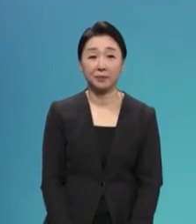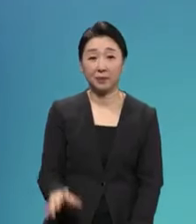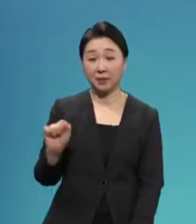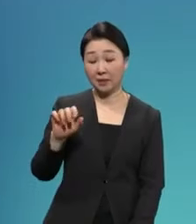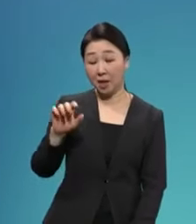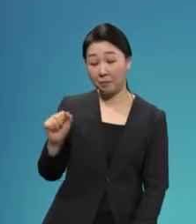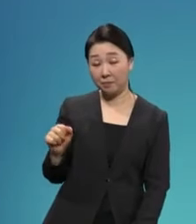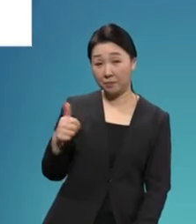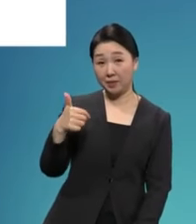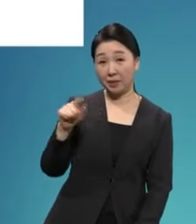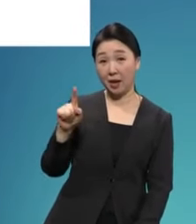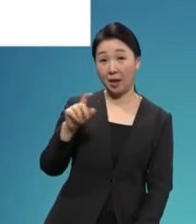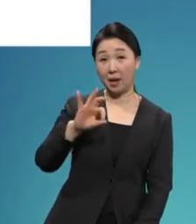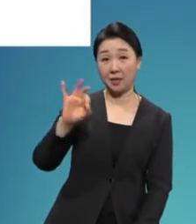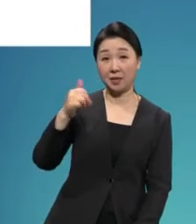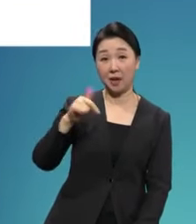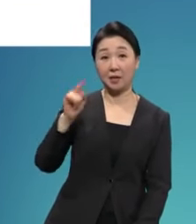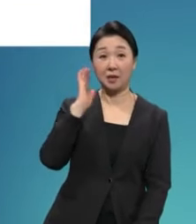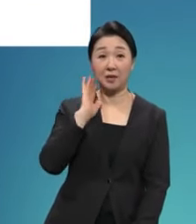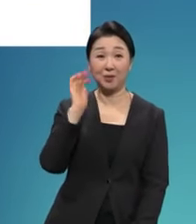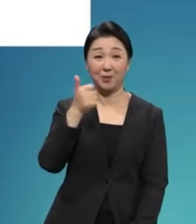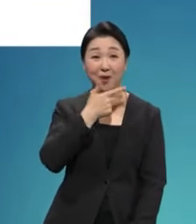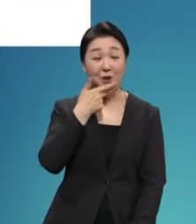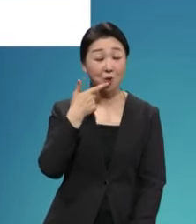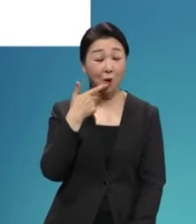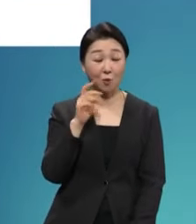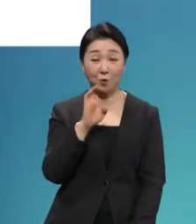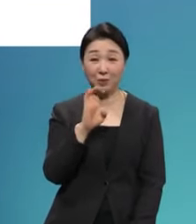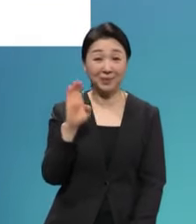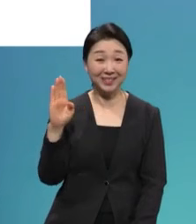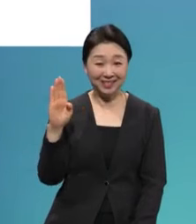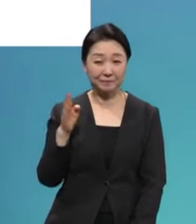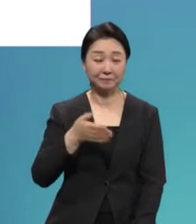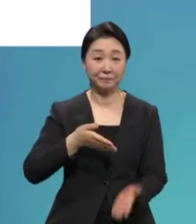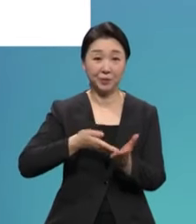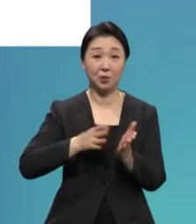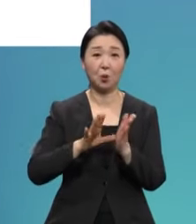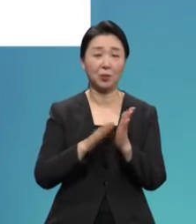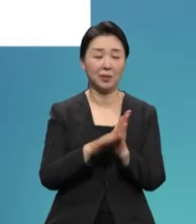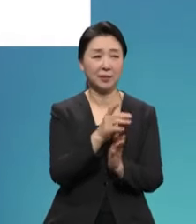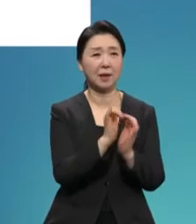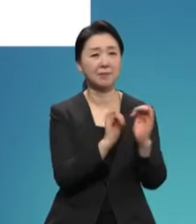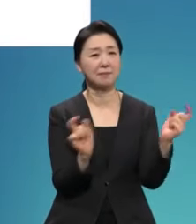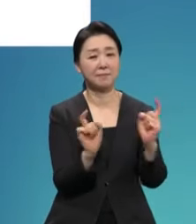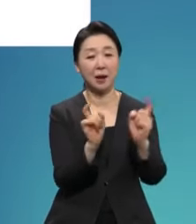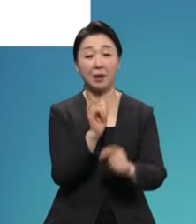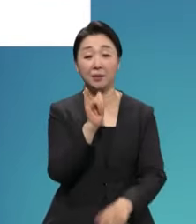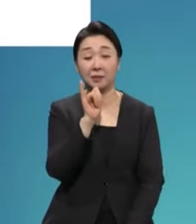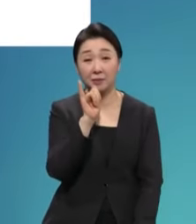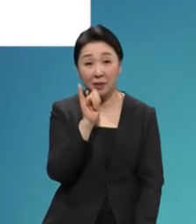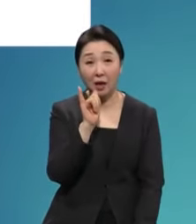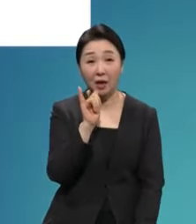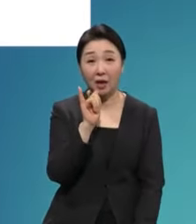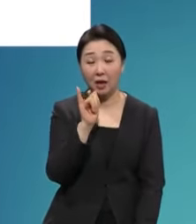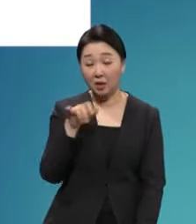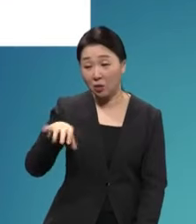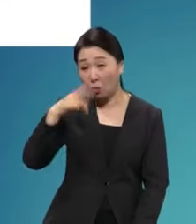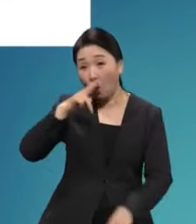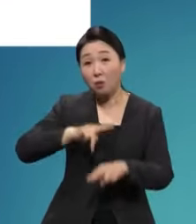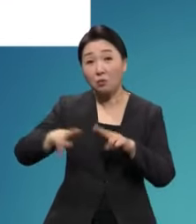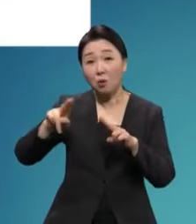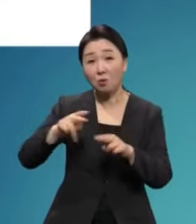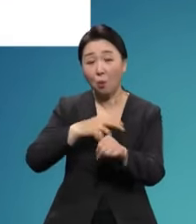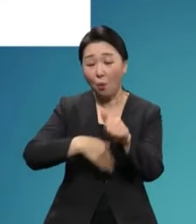남미 가이아나의 대통령이 영국 BBC와의 인터뷰에서 진행자와 언쟁을 벌였습니다. 가이아나의 석유가